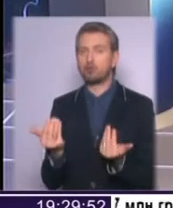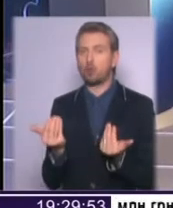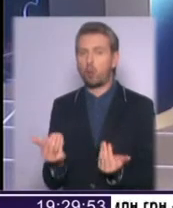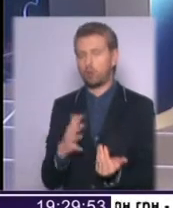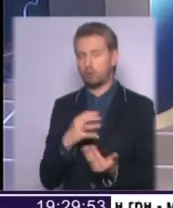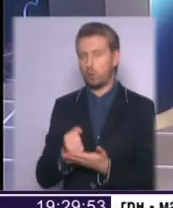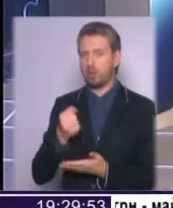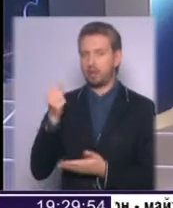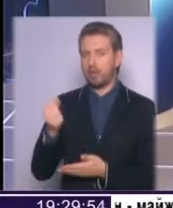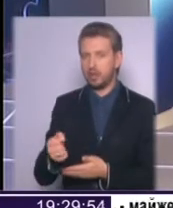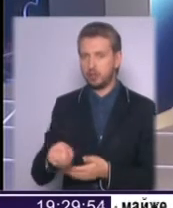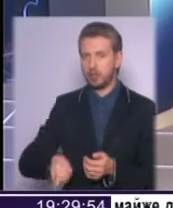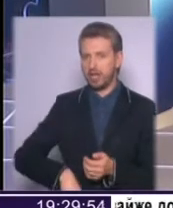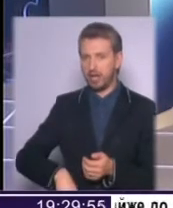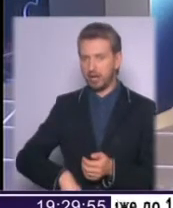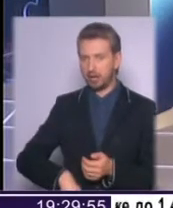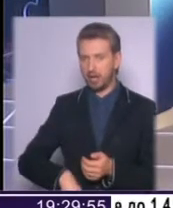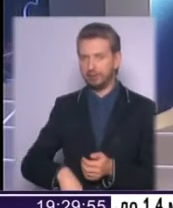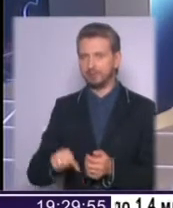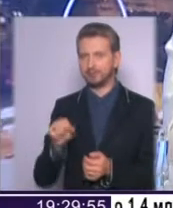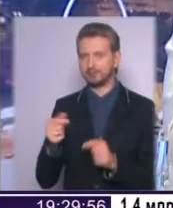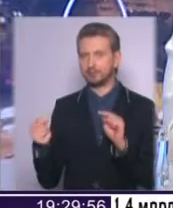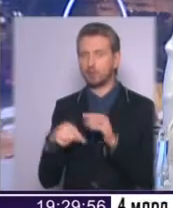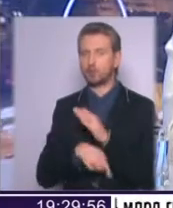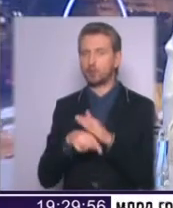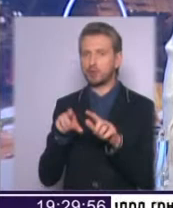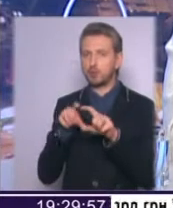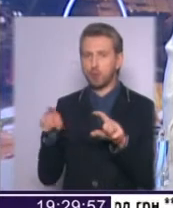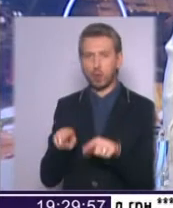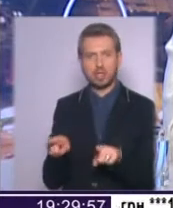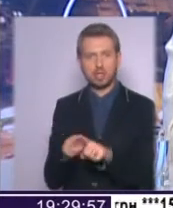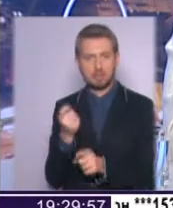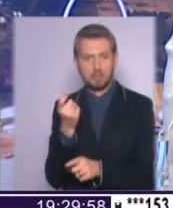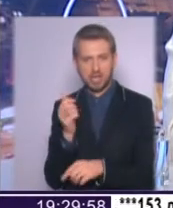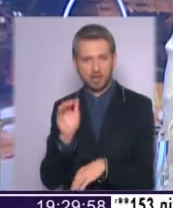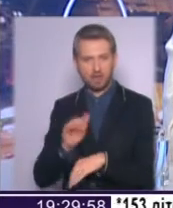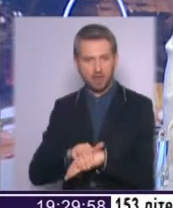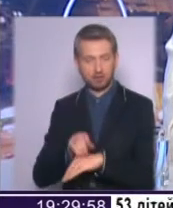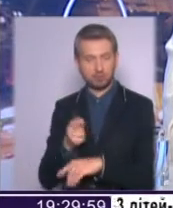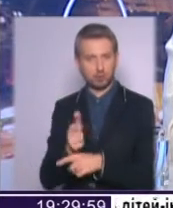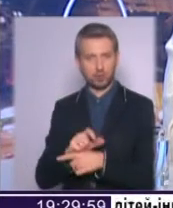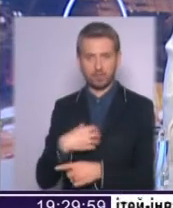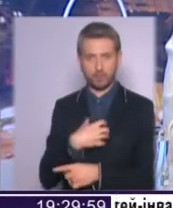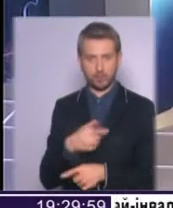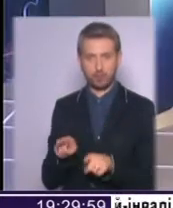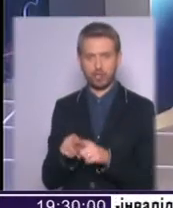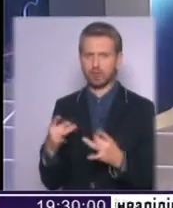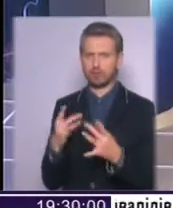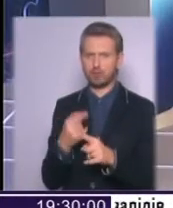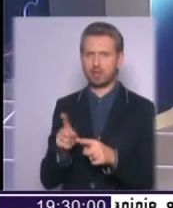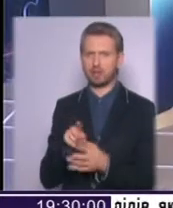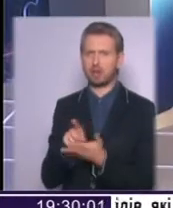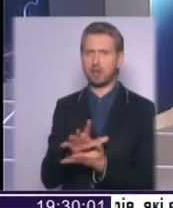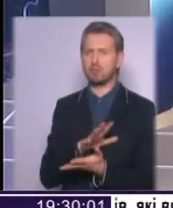було призначено директора антикорупційного бюро. І, ну, от такий маленький факт. Ну, тут дуже важливо, так? Нам так розповідали, що це має бути